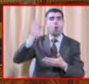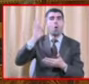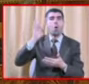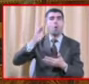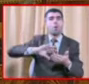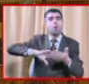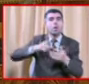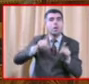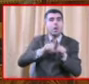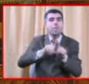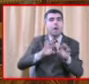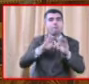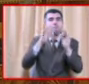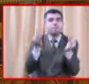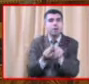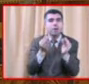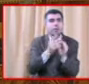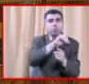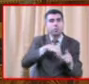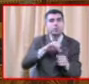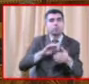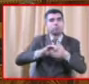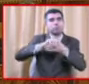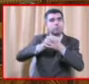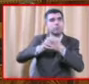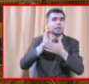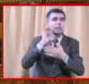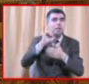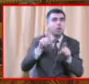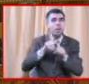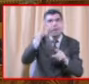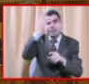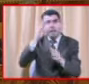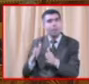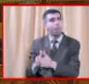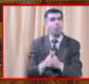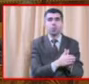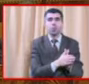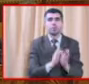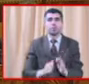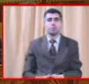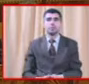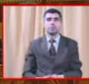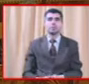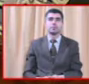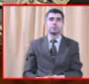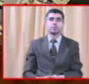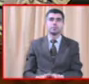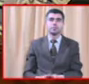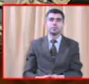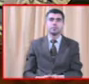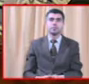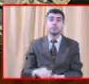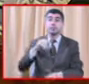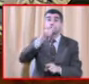الناس ونحلوا حل جذري لكل هذه الكوارث عوض استغلالها سياسيا. وشكرا. هل هناك من